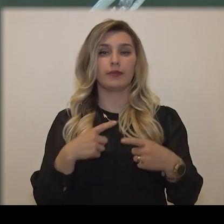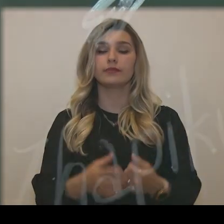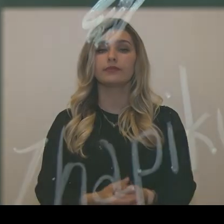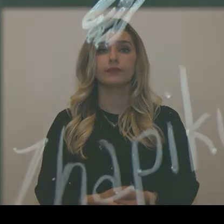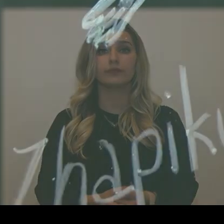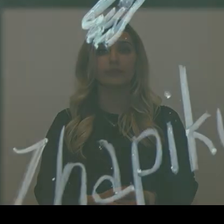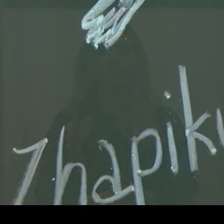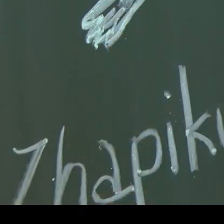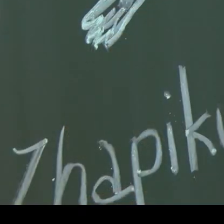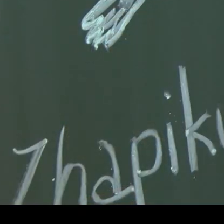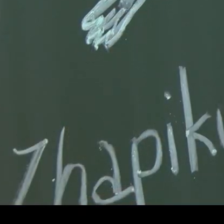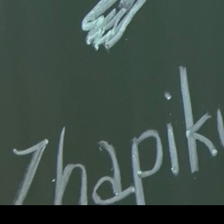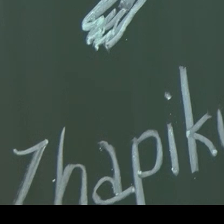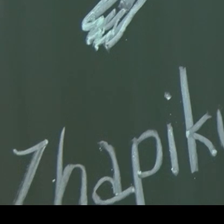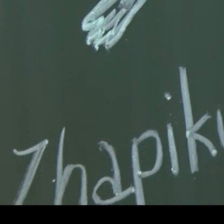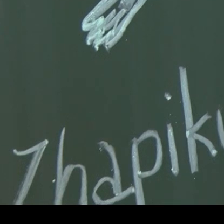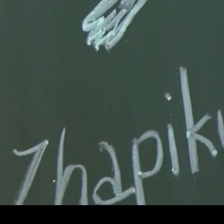jetë.